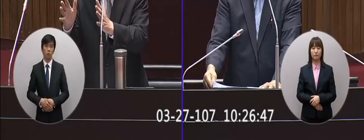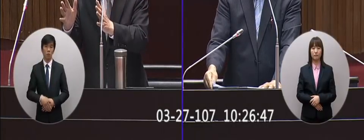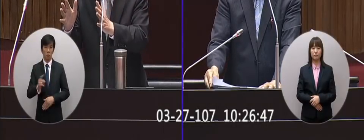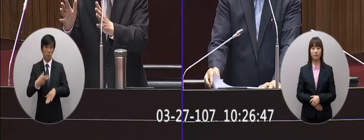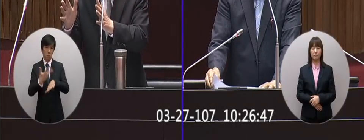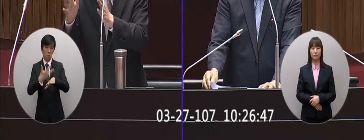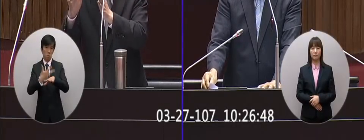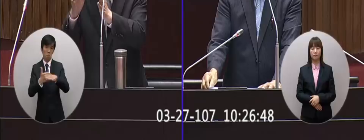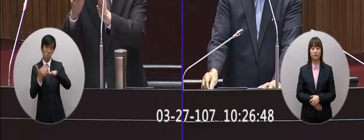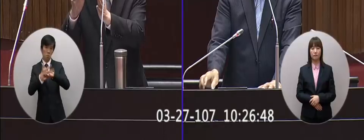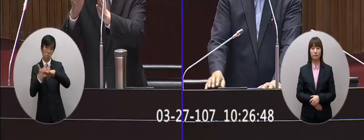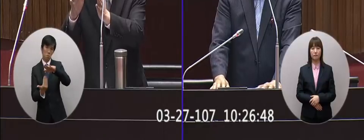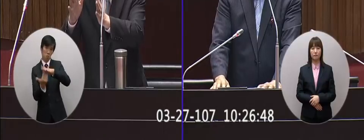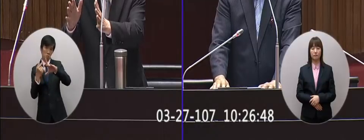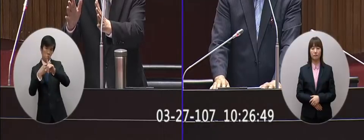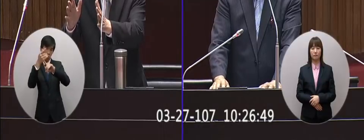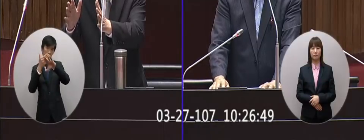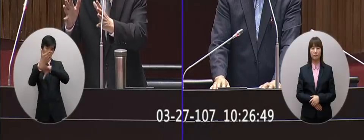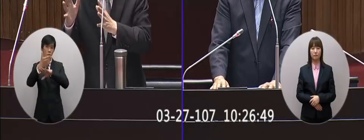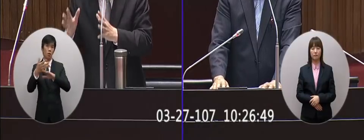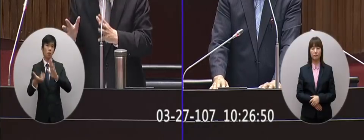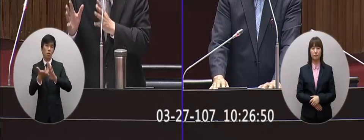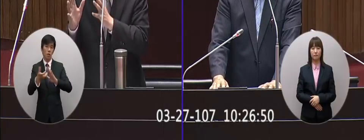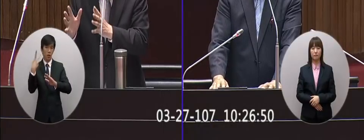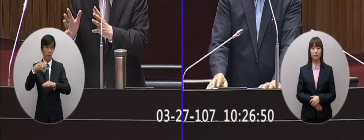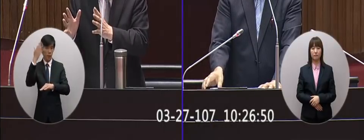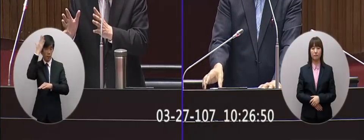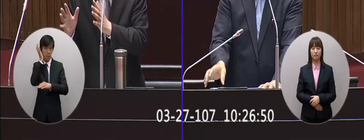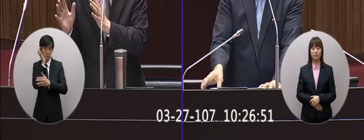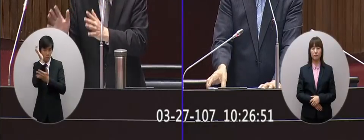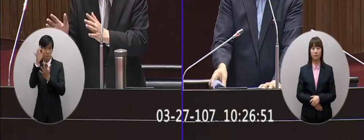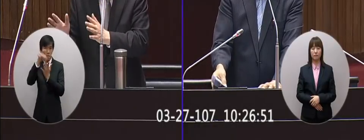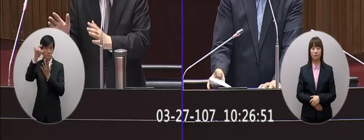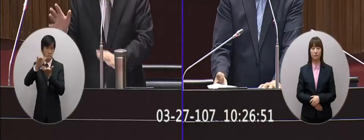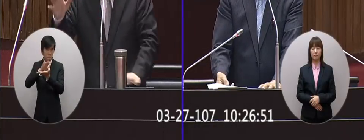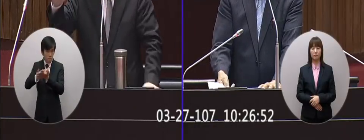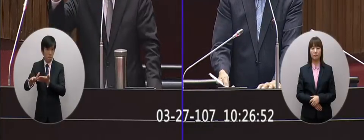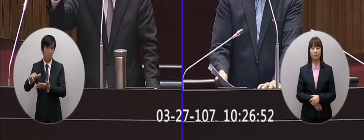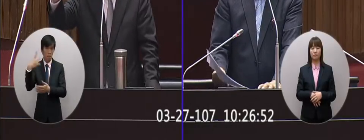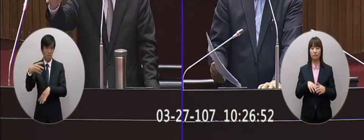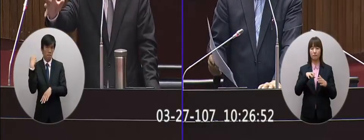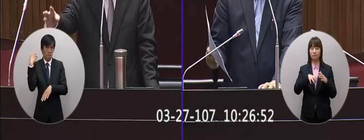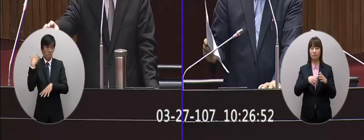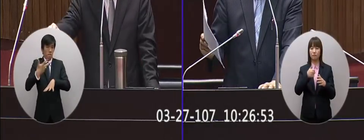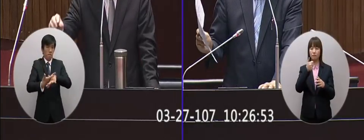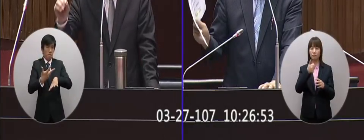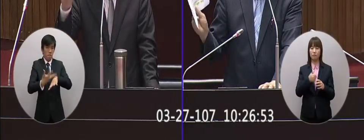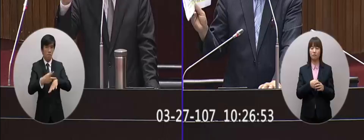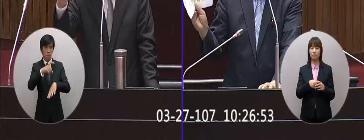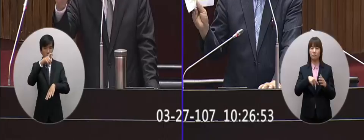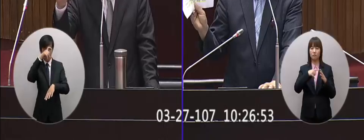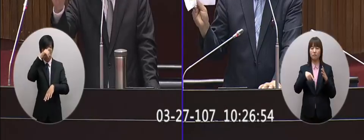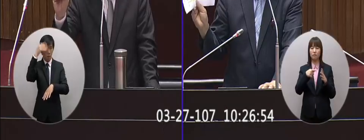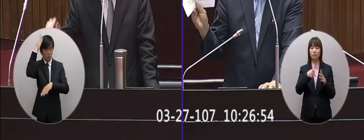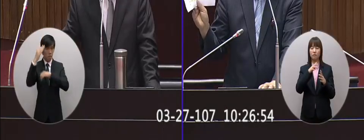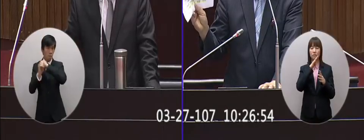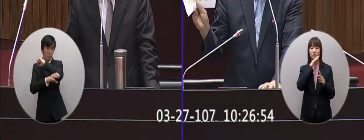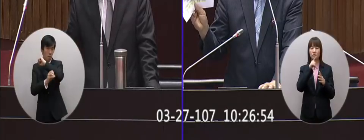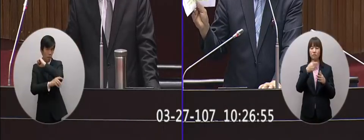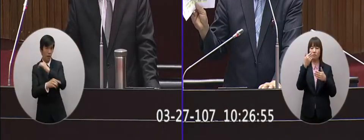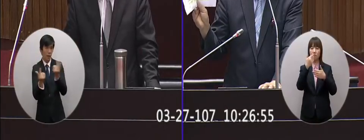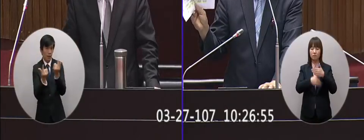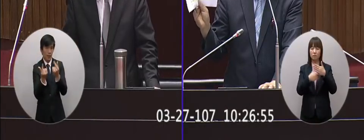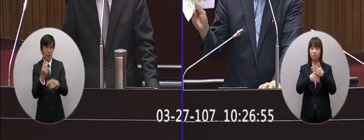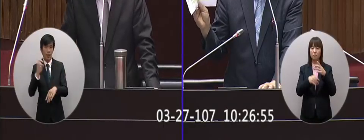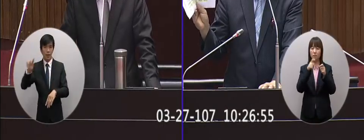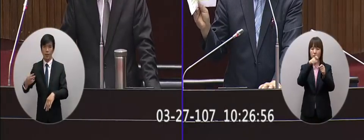临界。啊，同时呢，用干净煤以及用先进的排污设备，将它的排放量接近天然气。 我们所谓的